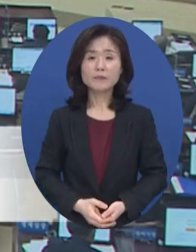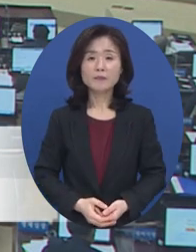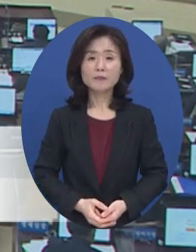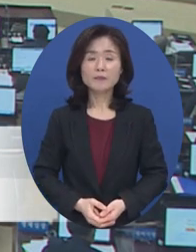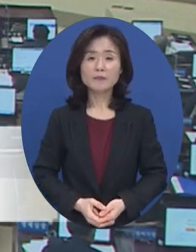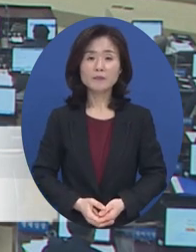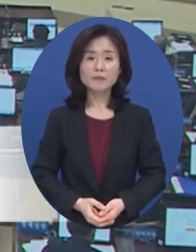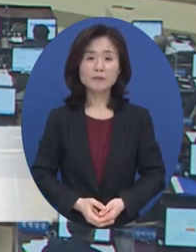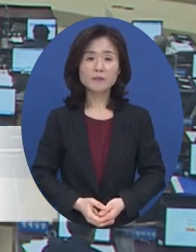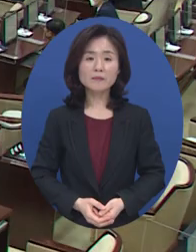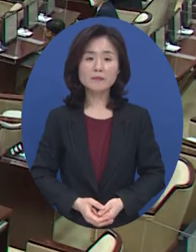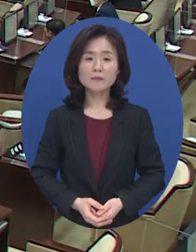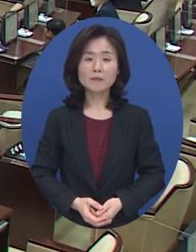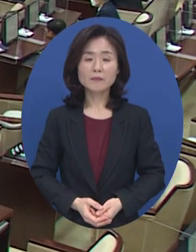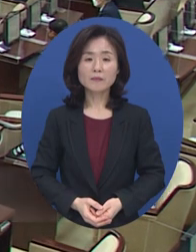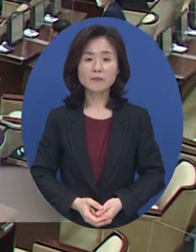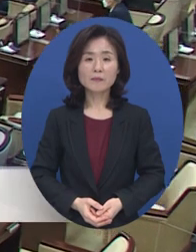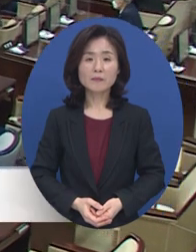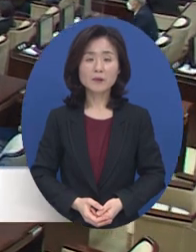보도입니다